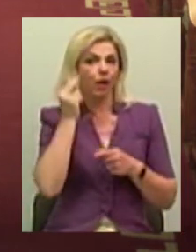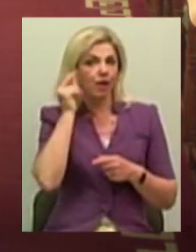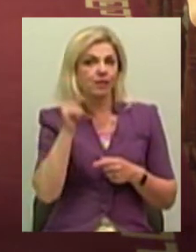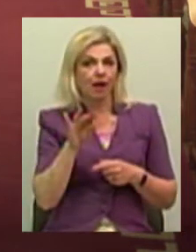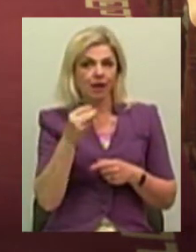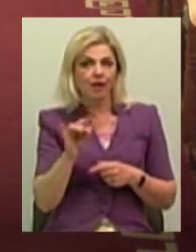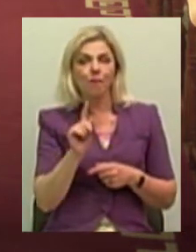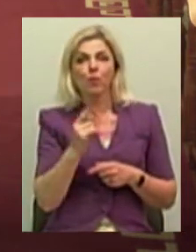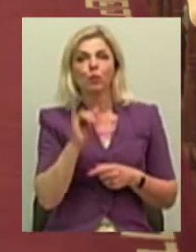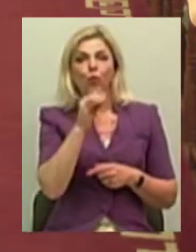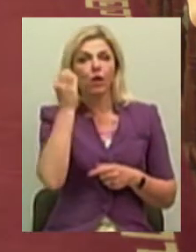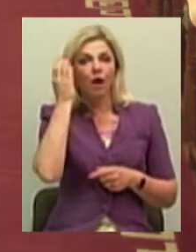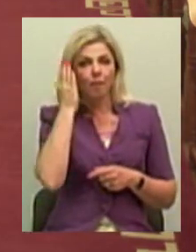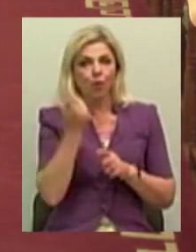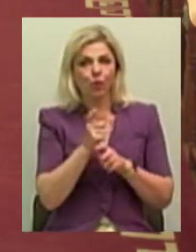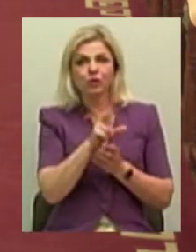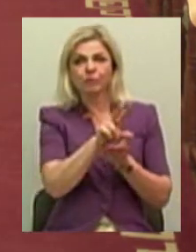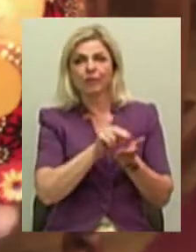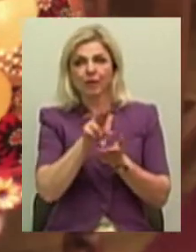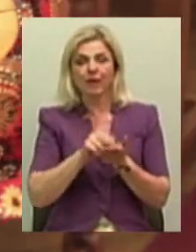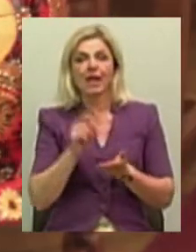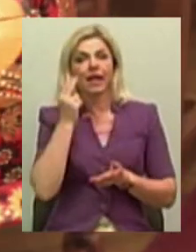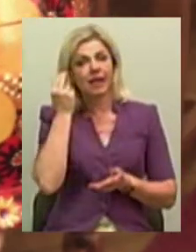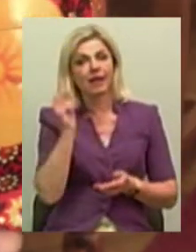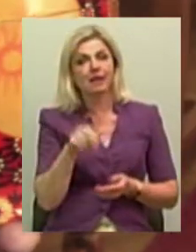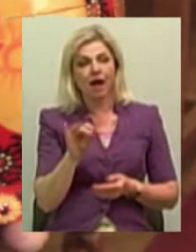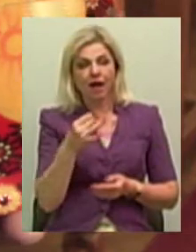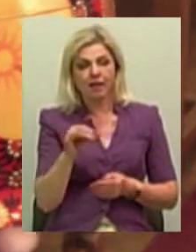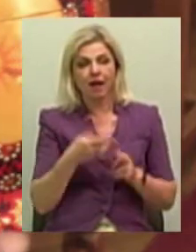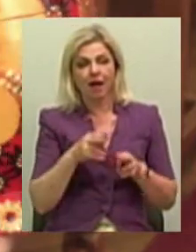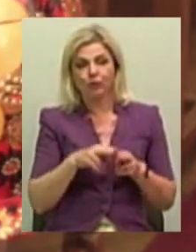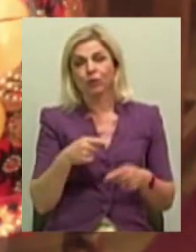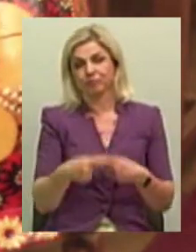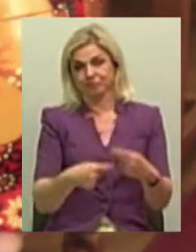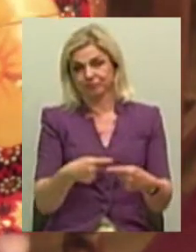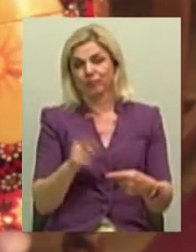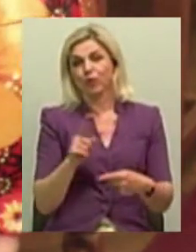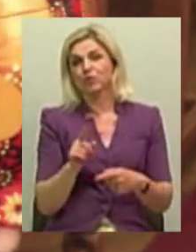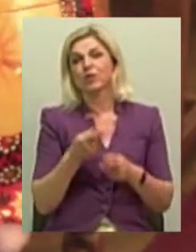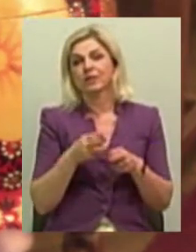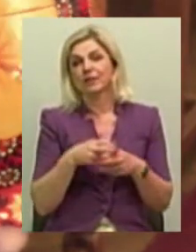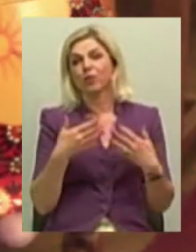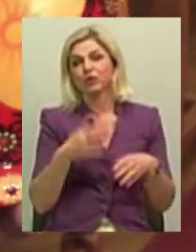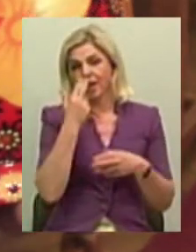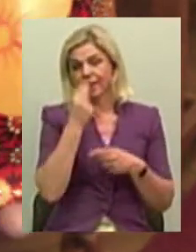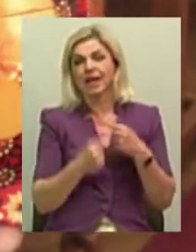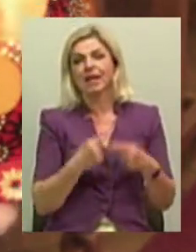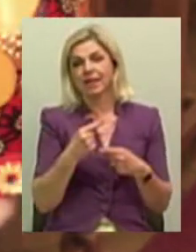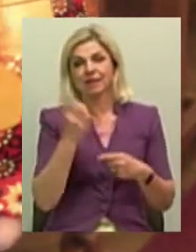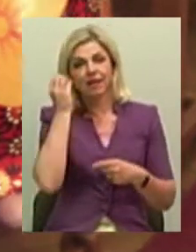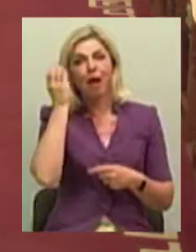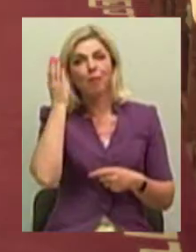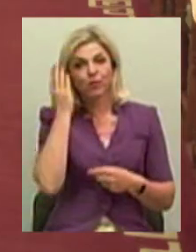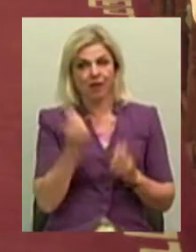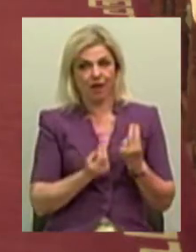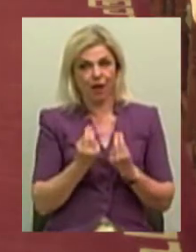японці в них дуже багато запозичень з Китаю, які вони асимілювали так, що це стало традиційною японською